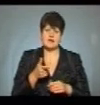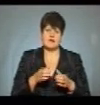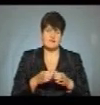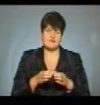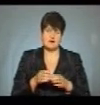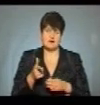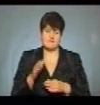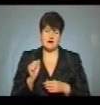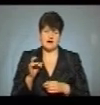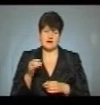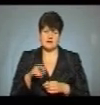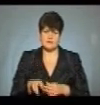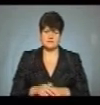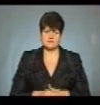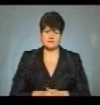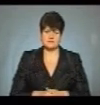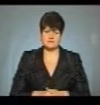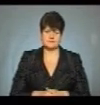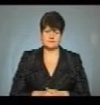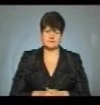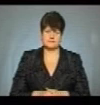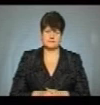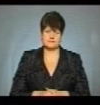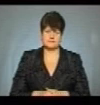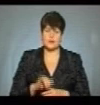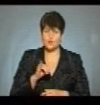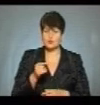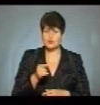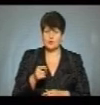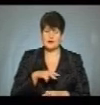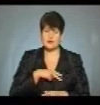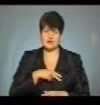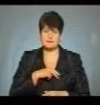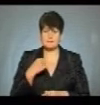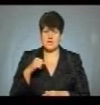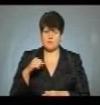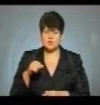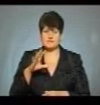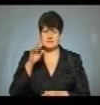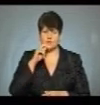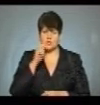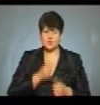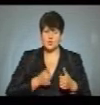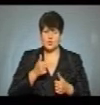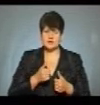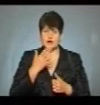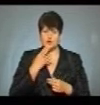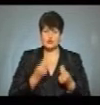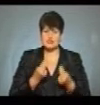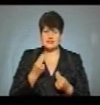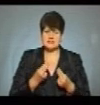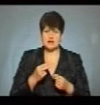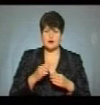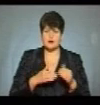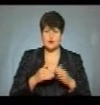територіального управління служби Едуард Кольцов. У Тернополі нагородили переможців всеукраїнського конкурсу народної іграшки руками